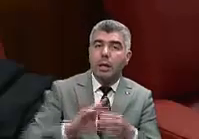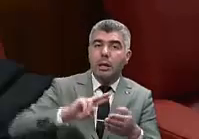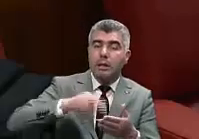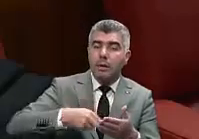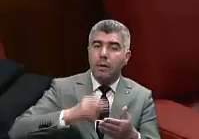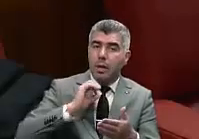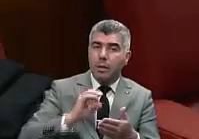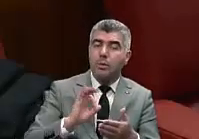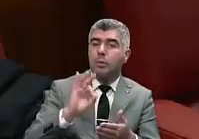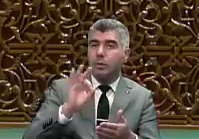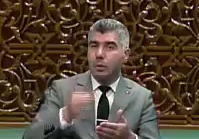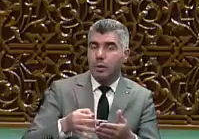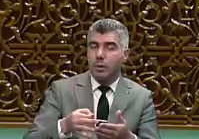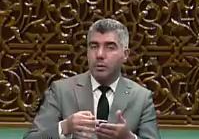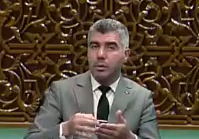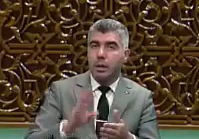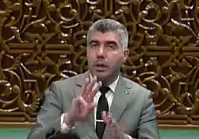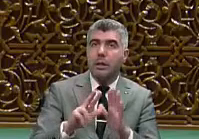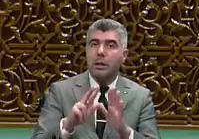عباس الفاسي